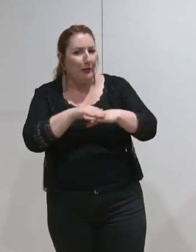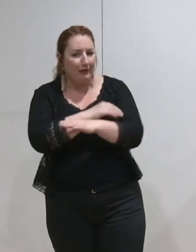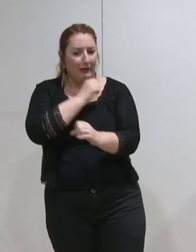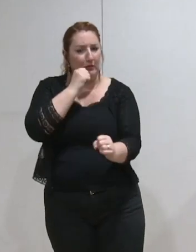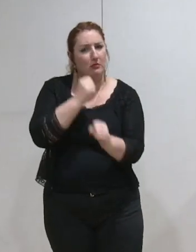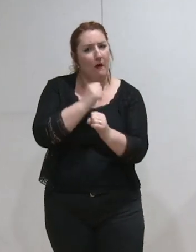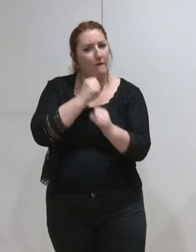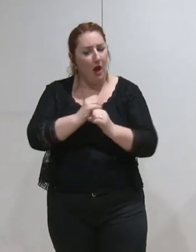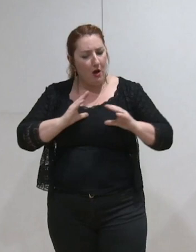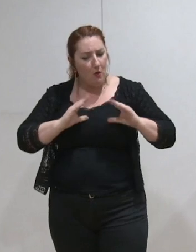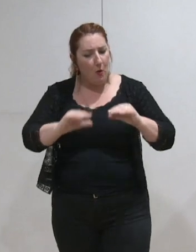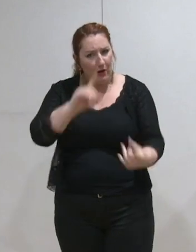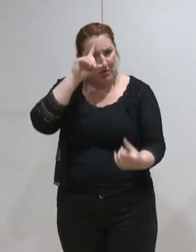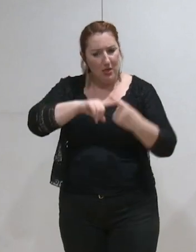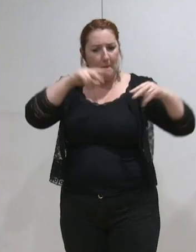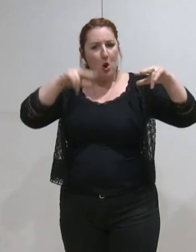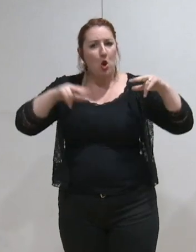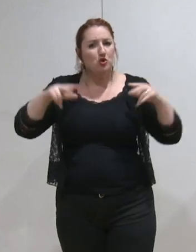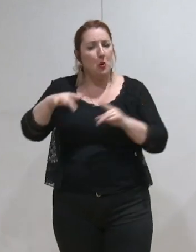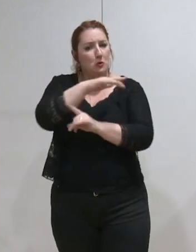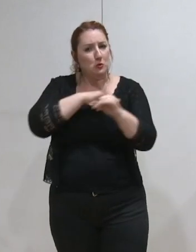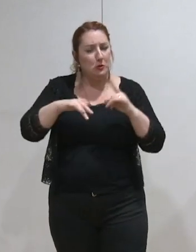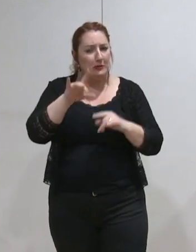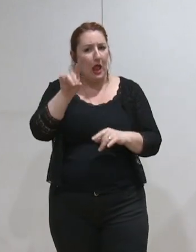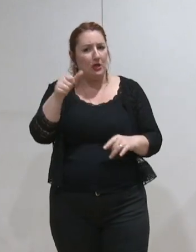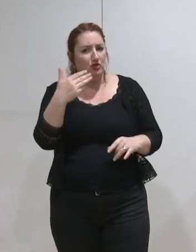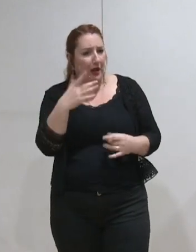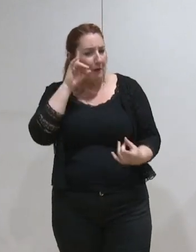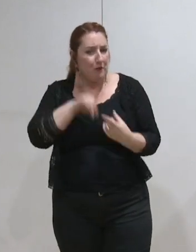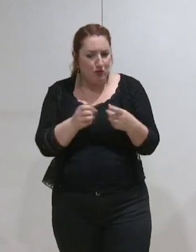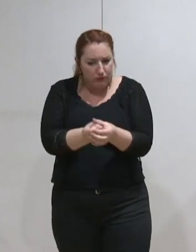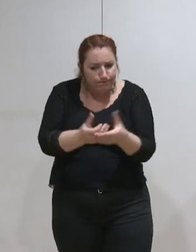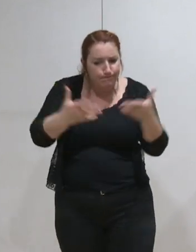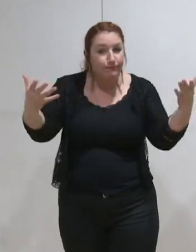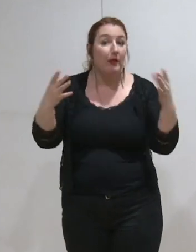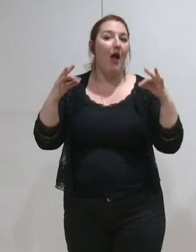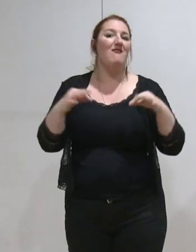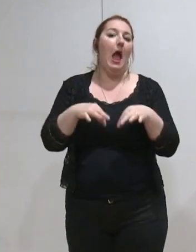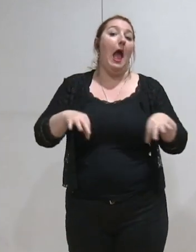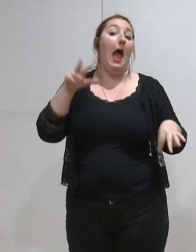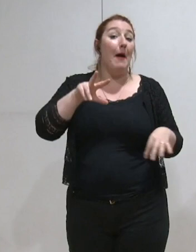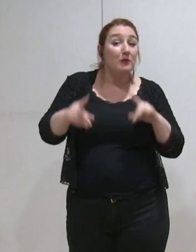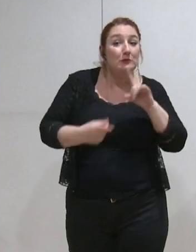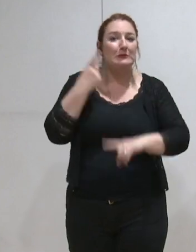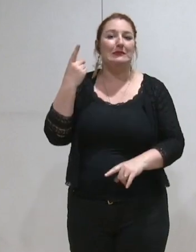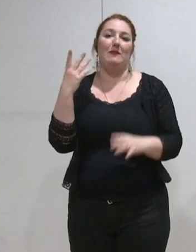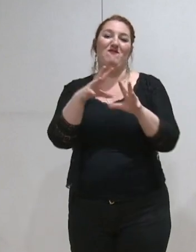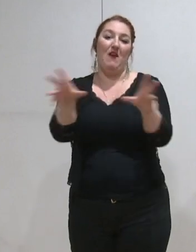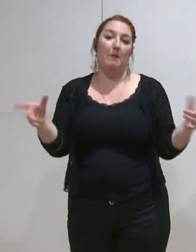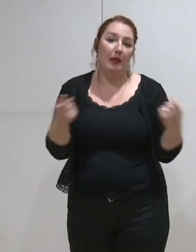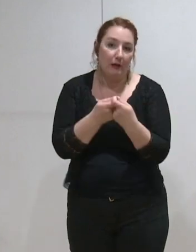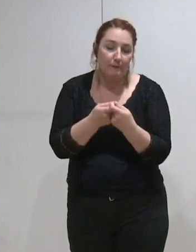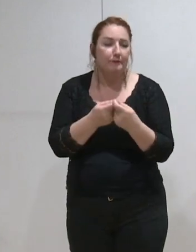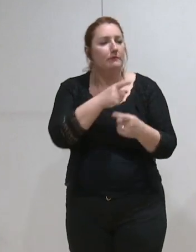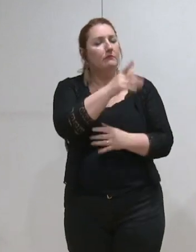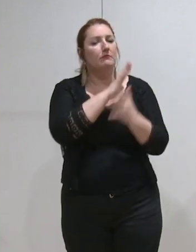sur le logement social en terme de stratégie de développement du parc social familial vous évoquez la mobilisation du parc privé